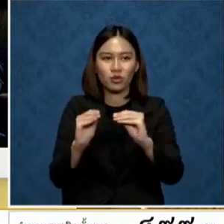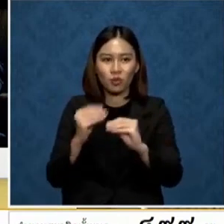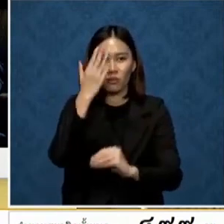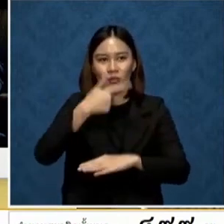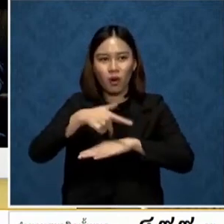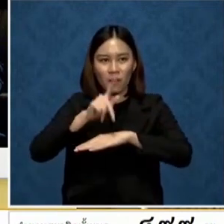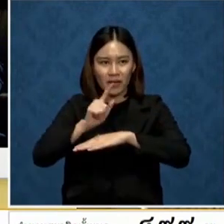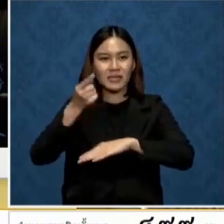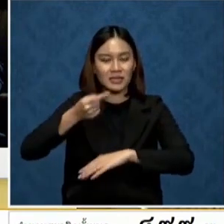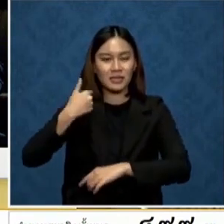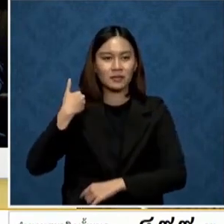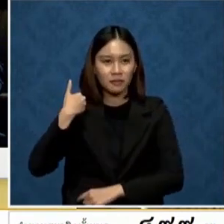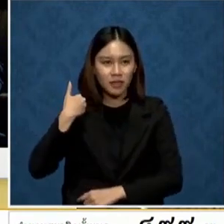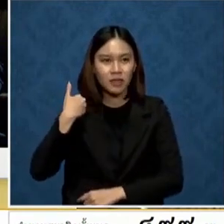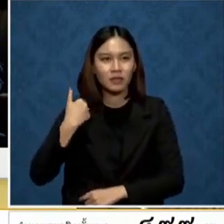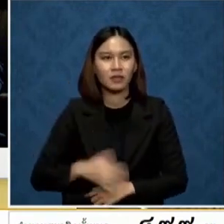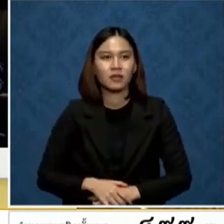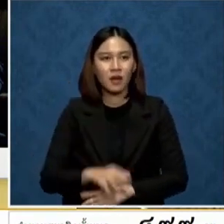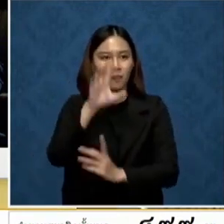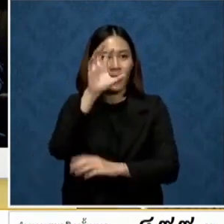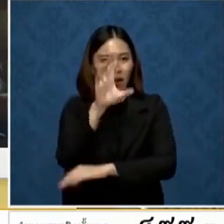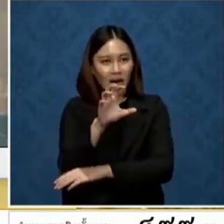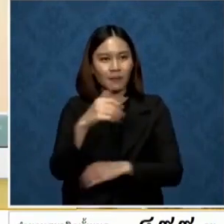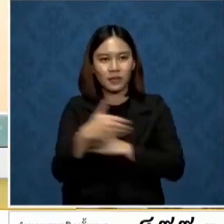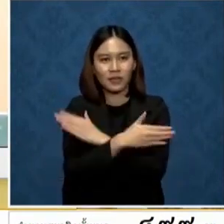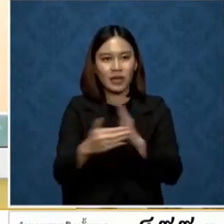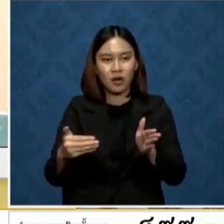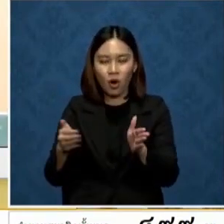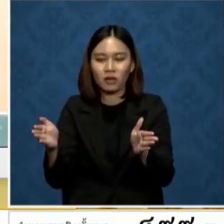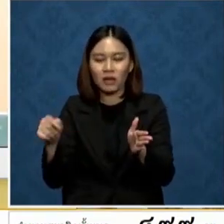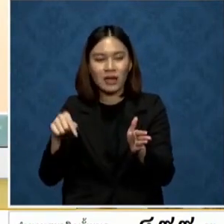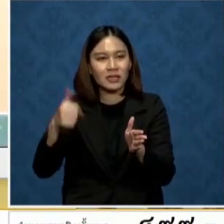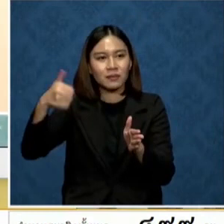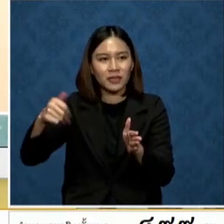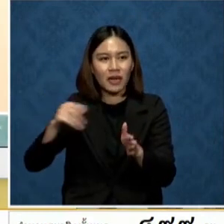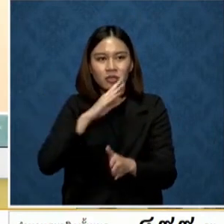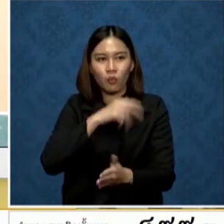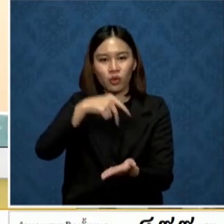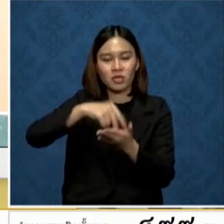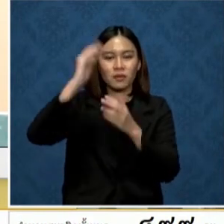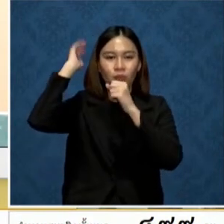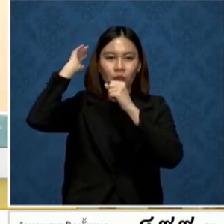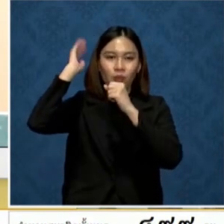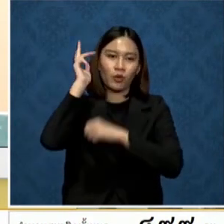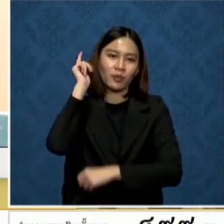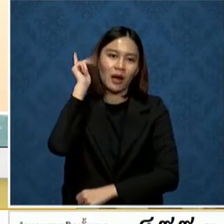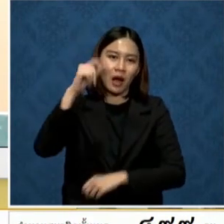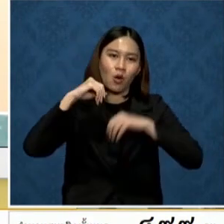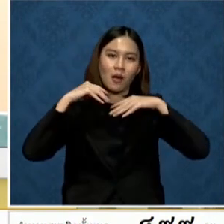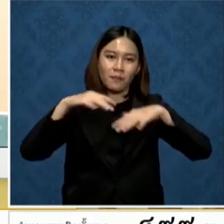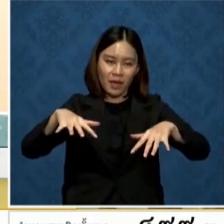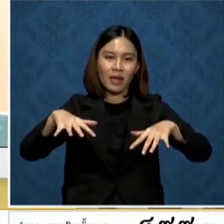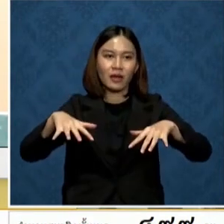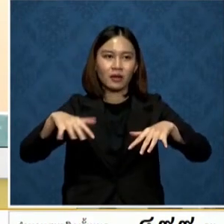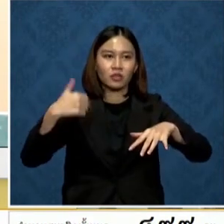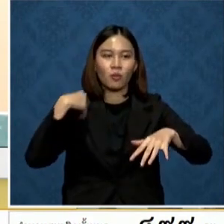ประธานติงงใช้ข้อบังคับในห้องนี่มันไม่ได้แม้กระทั่งเอไปยืนแถลงข่าวิท่านประธานก็ยังจะ